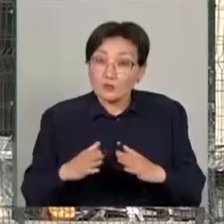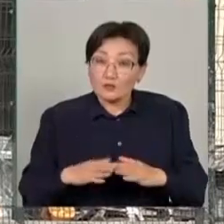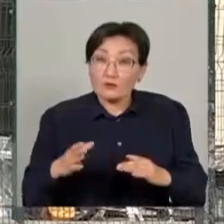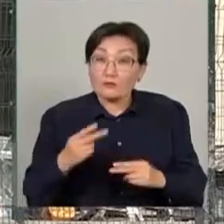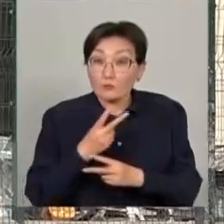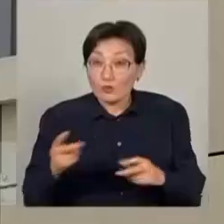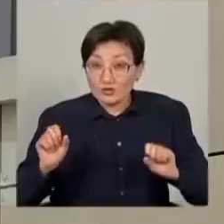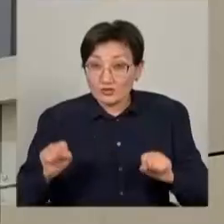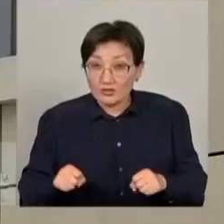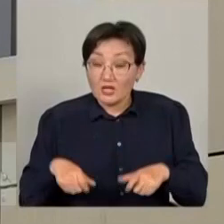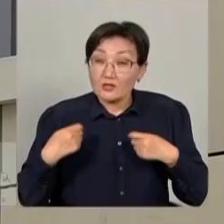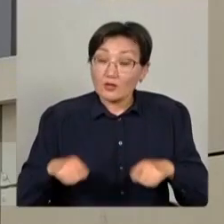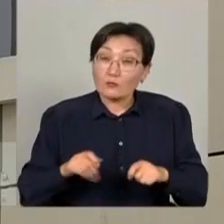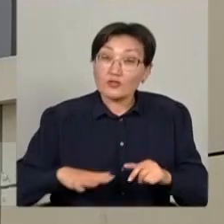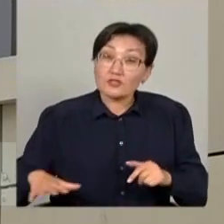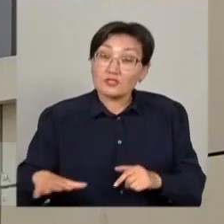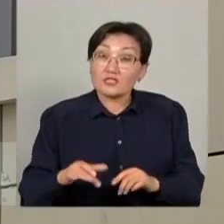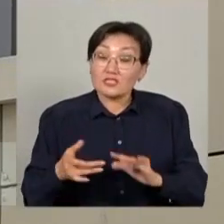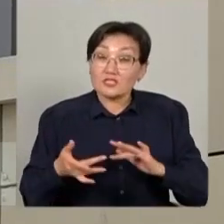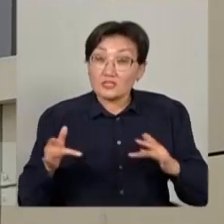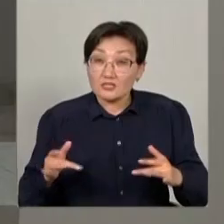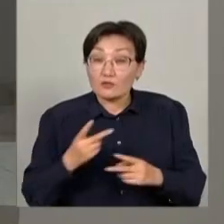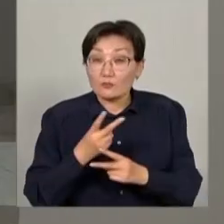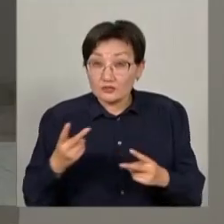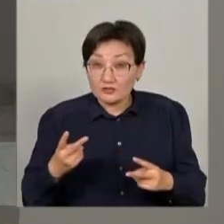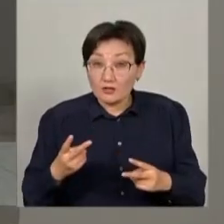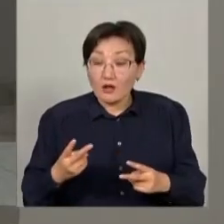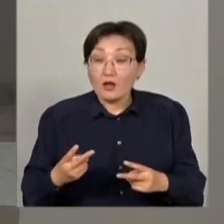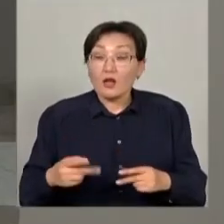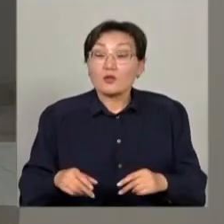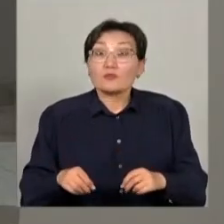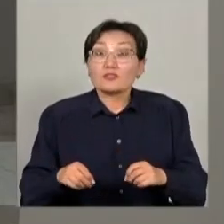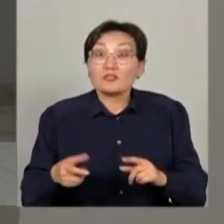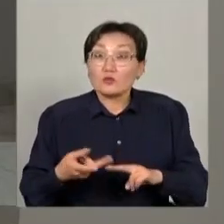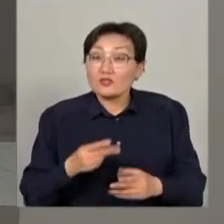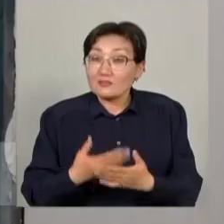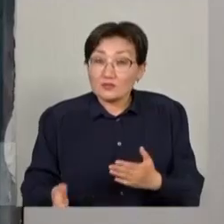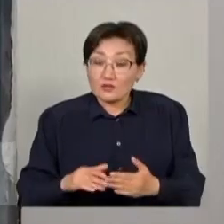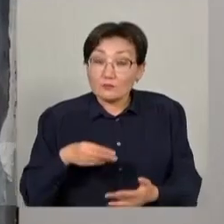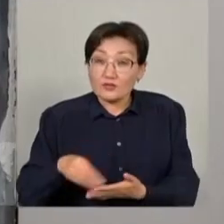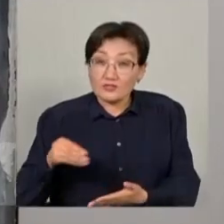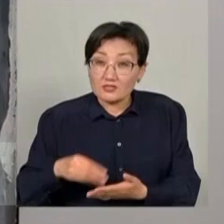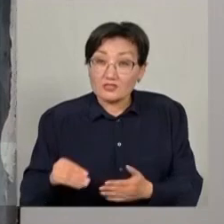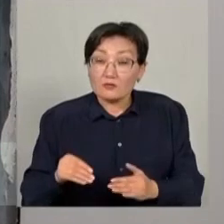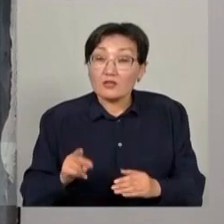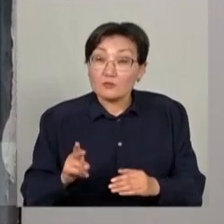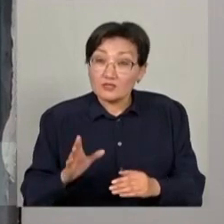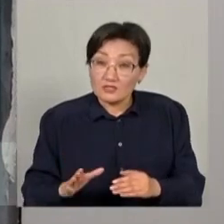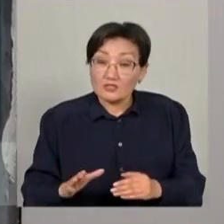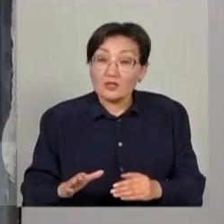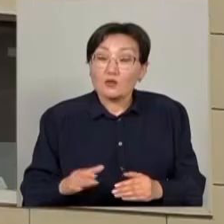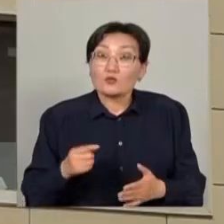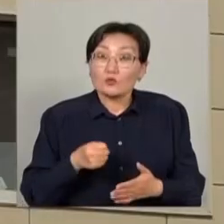можно увидеть на торговых площадках и в социальных сетях. Однако эксперты категорически не рекомендуют приобретать в них недвижимость до